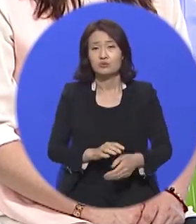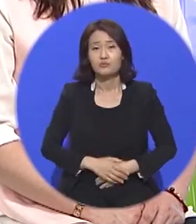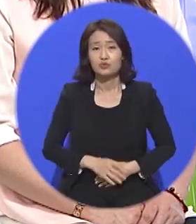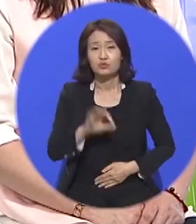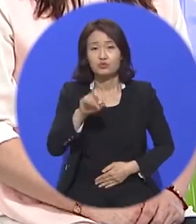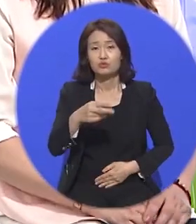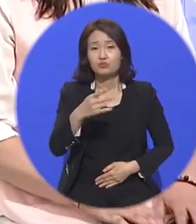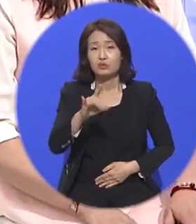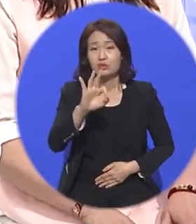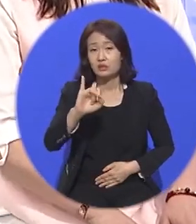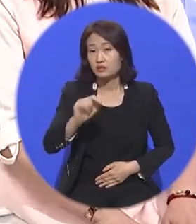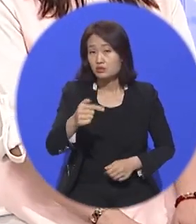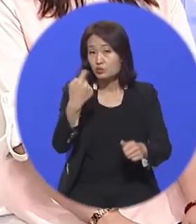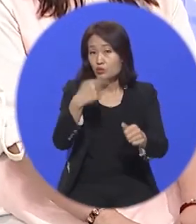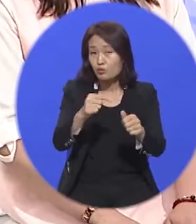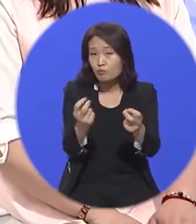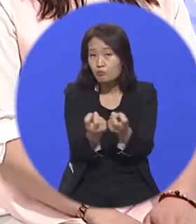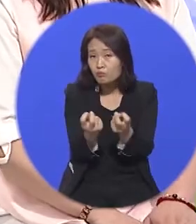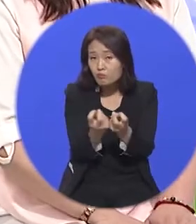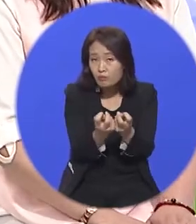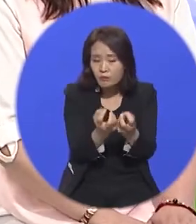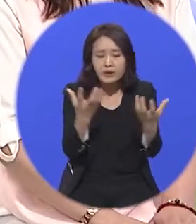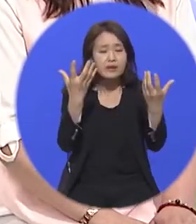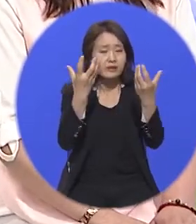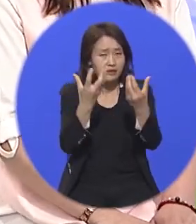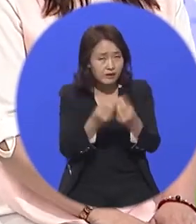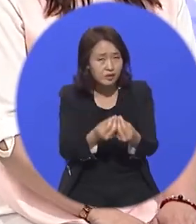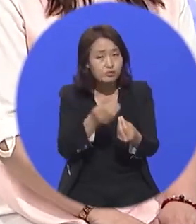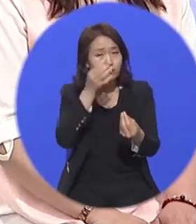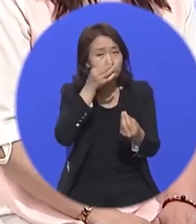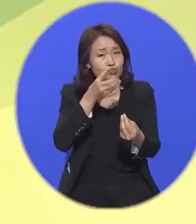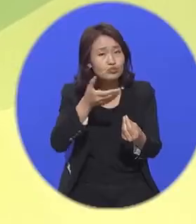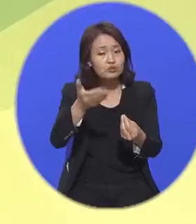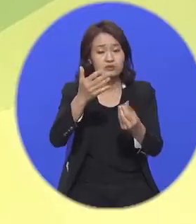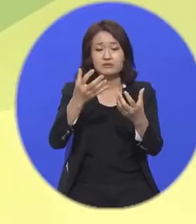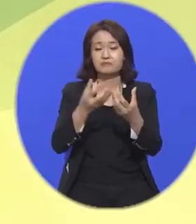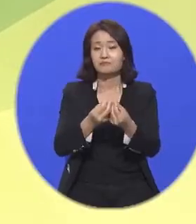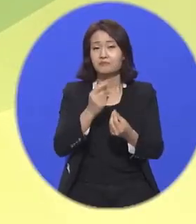유대인들의 교육 방법을요, 단적으로 보여준 이야기예요.